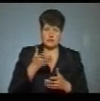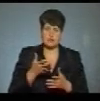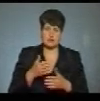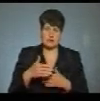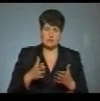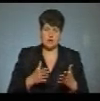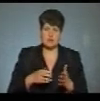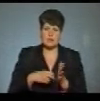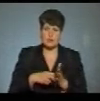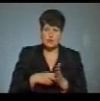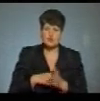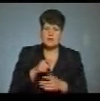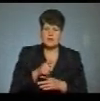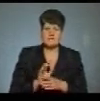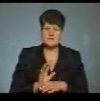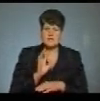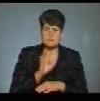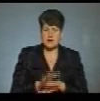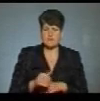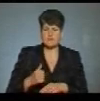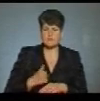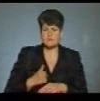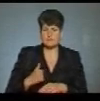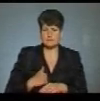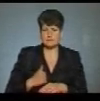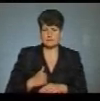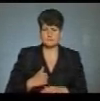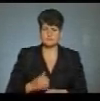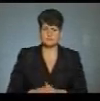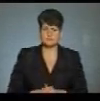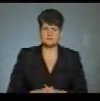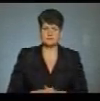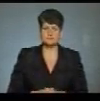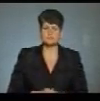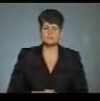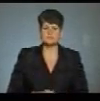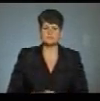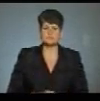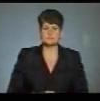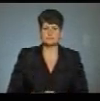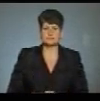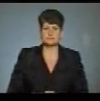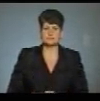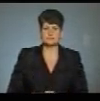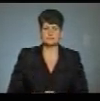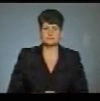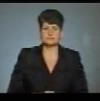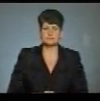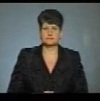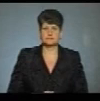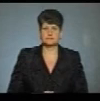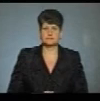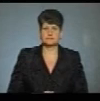відділення. Звідти він їх відправить воїнам українсько-російської війни. Світлана Лазорик, Володимир Заболотний. Новини на Суспільному.